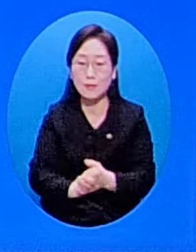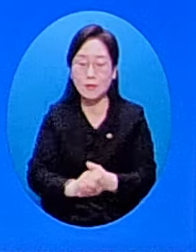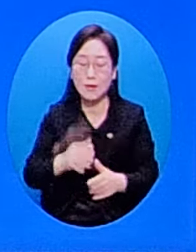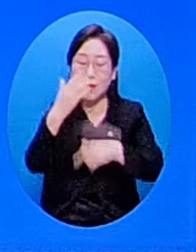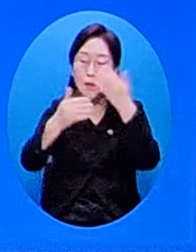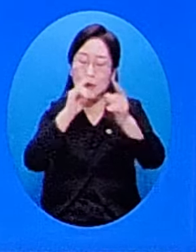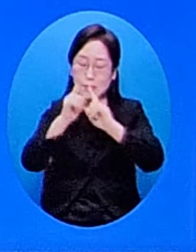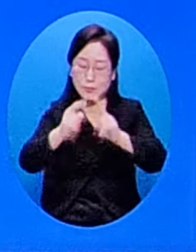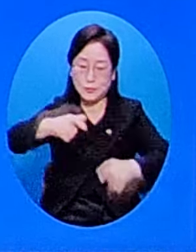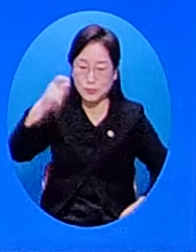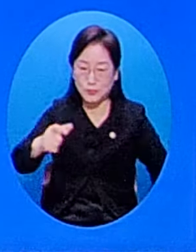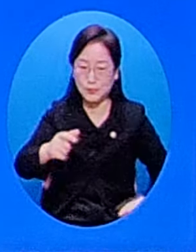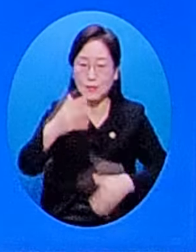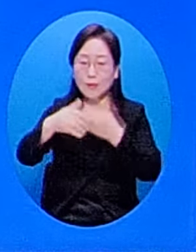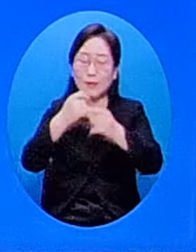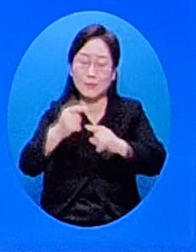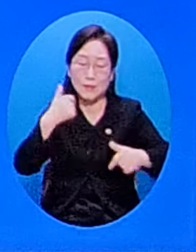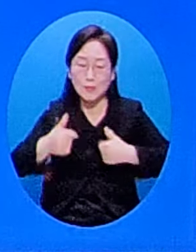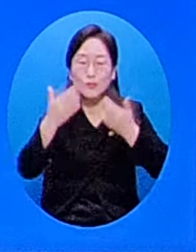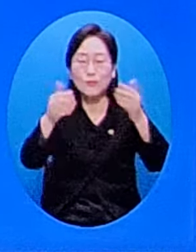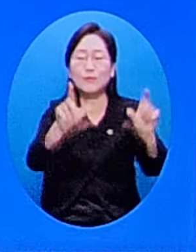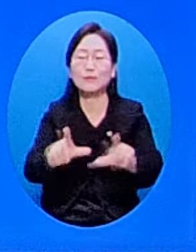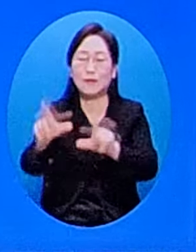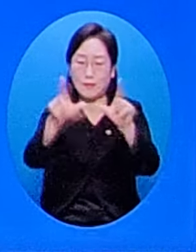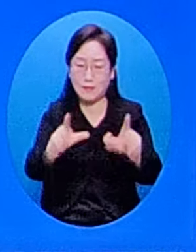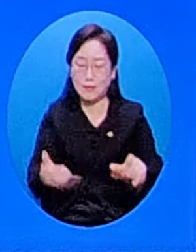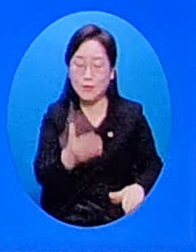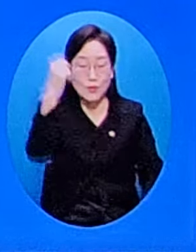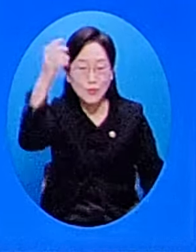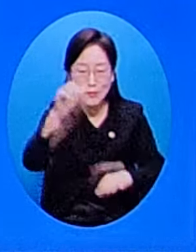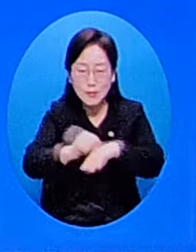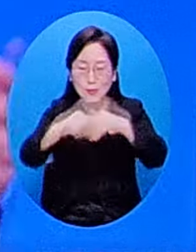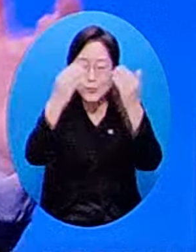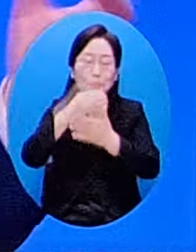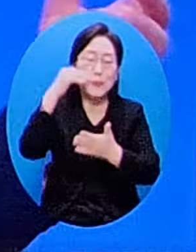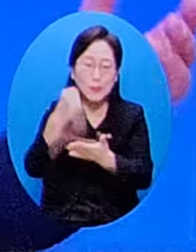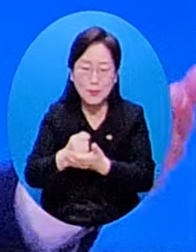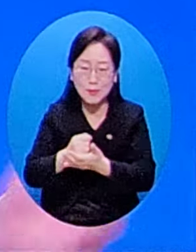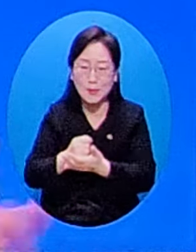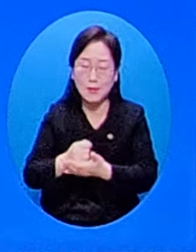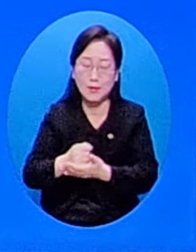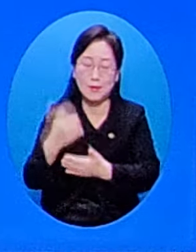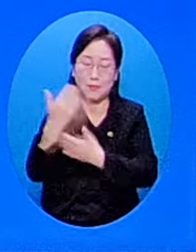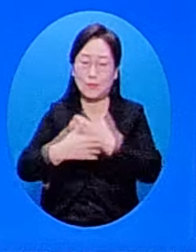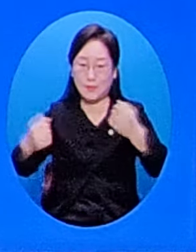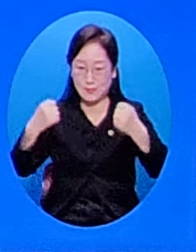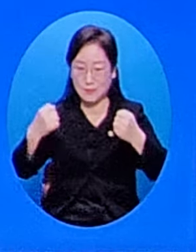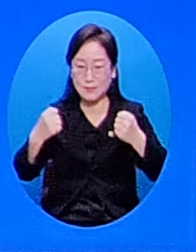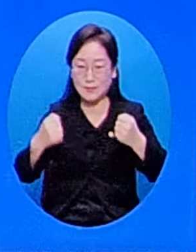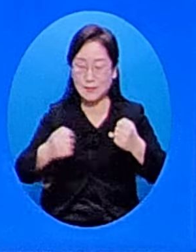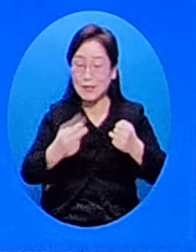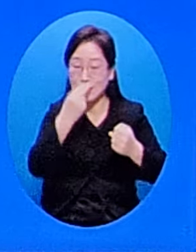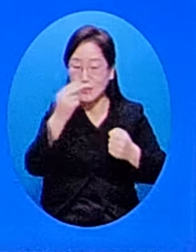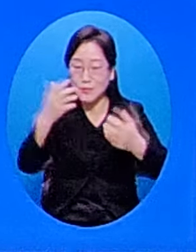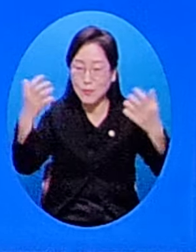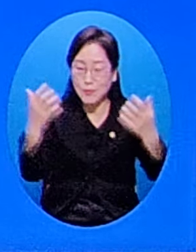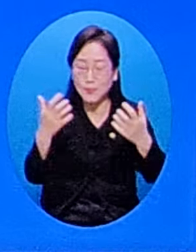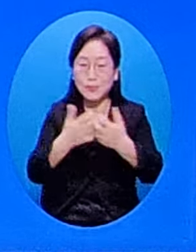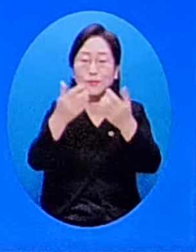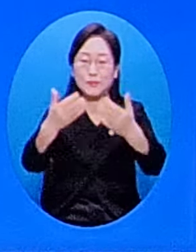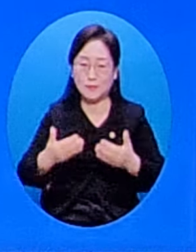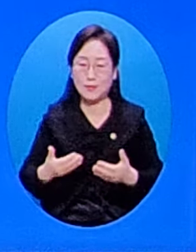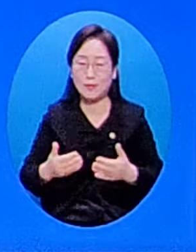서서 하나님을 기쁘시게 하는 삶을 살아감으로 여러분 영혼이 잘되고 범사가 잘되며 강건하게 되고 생명을 때 풍성히